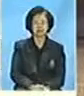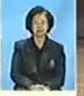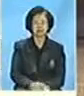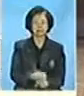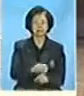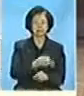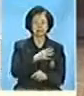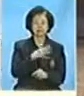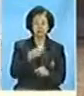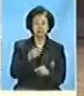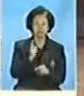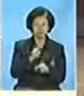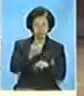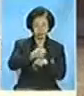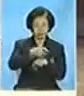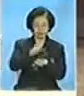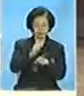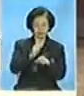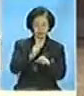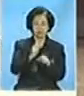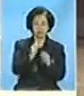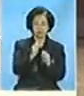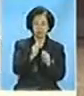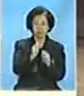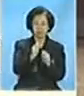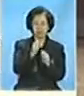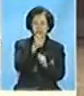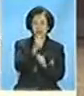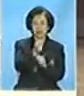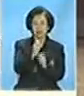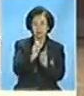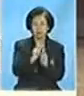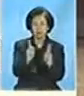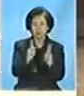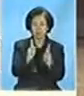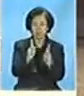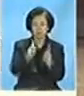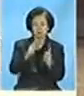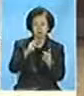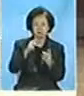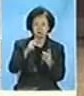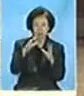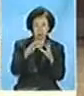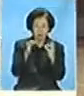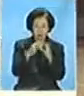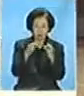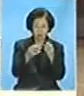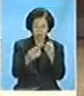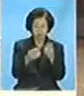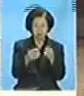และเป็นประธานอนุกรรมการกลั่นกรองเรื่องร้องเรียนซึ่งเข้ามามากมาย